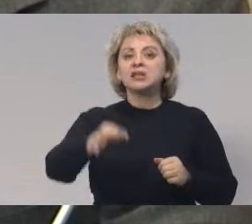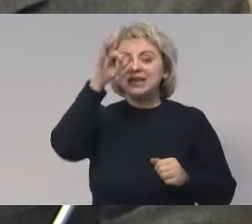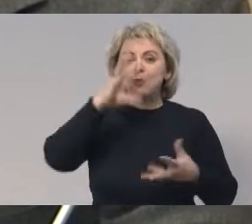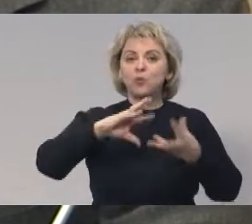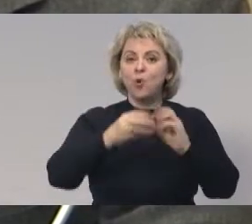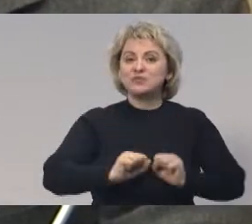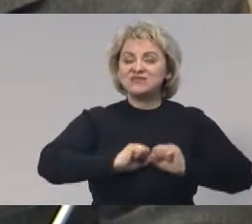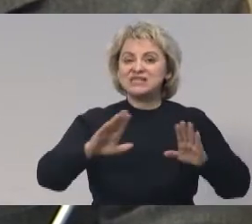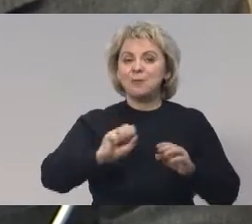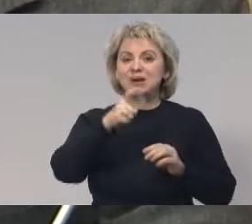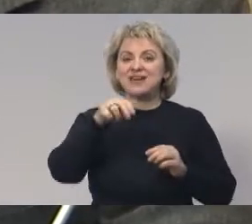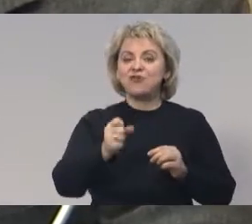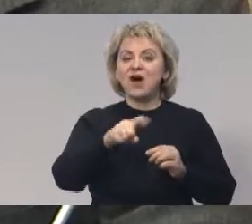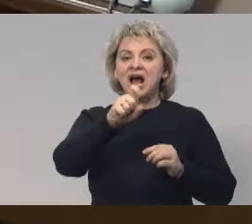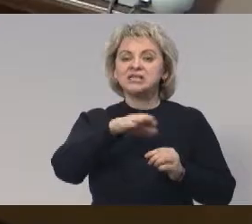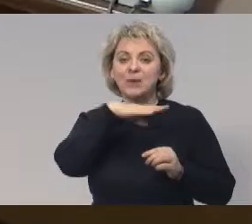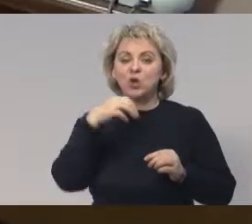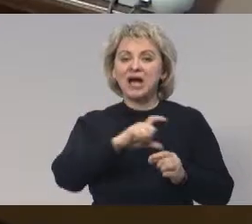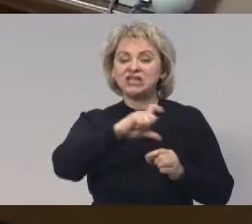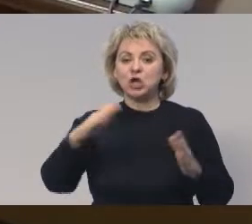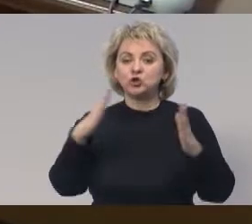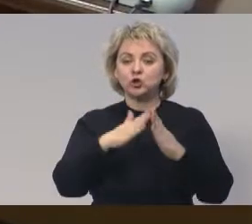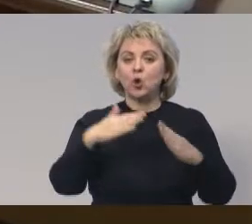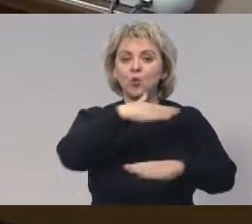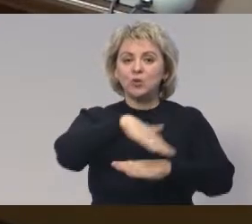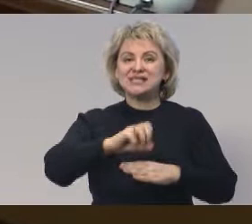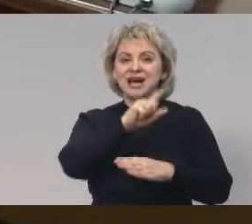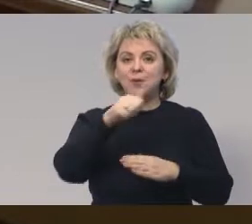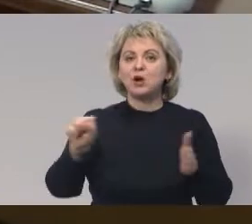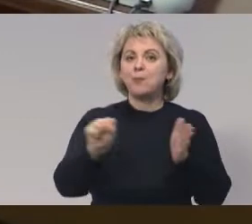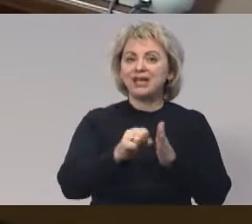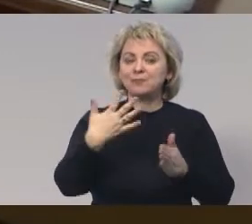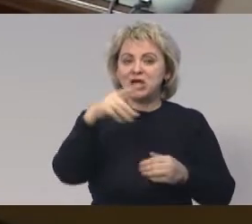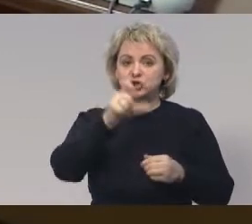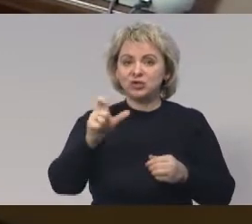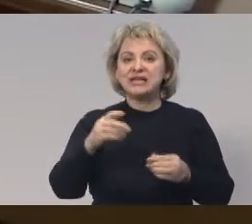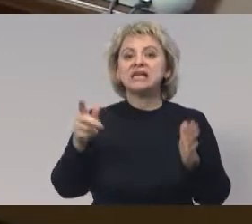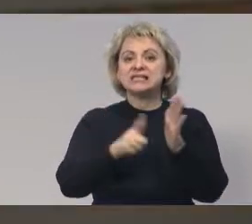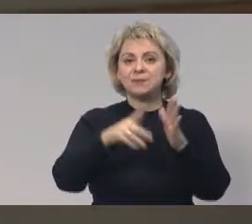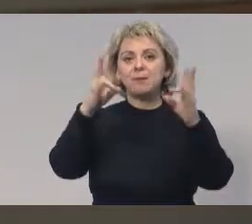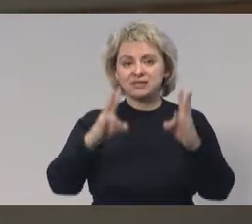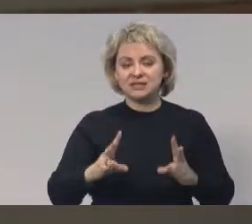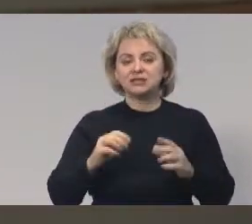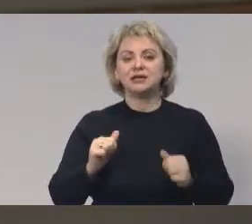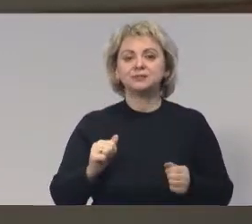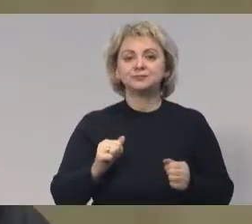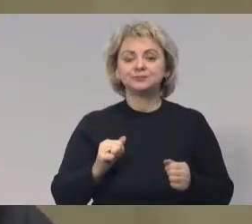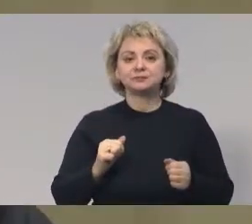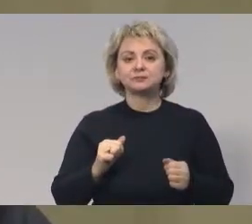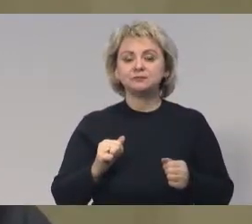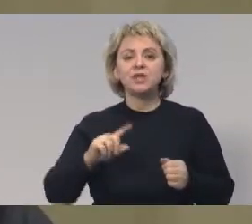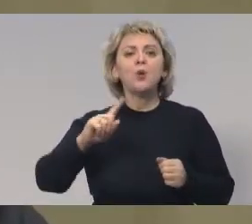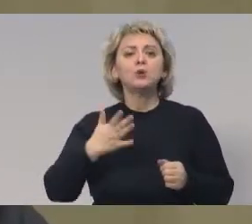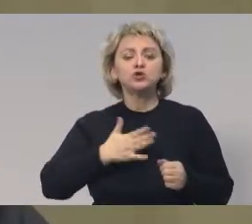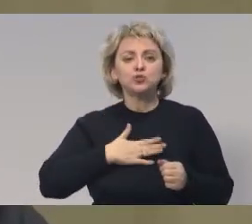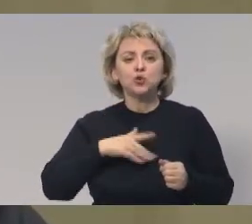в результате взрыва бытового газа в многоэтажном доме на улице Хабарова погибли 5 человек, 7 пострадали. Почему